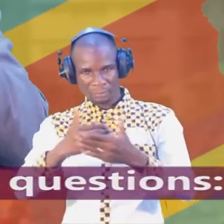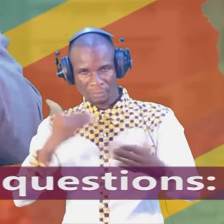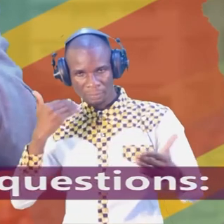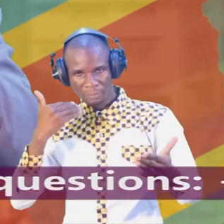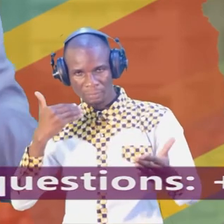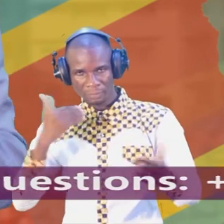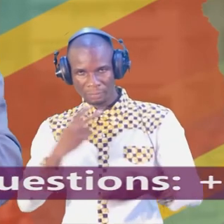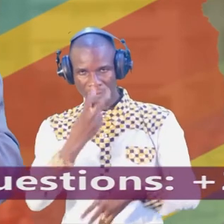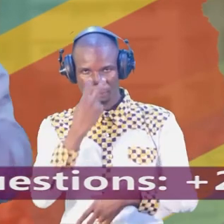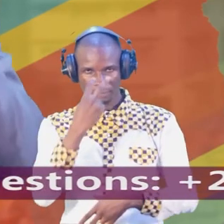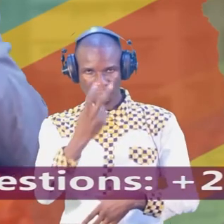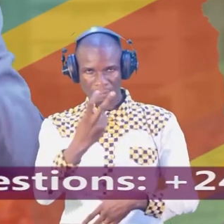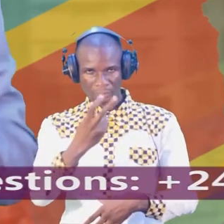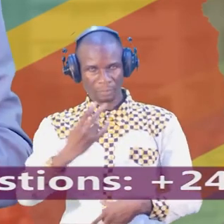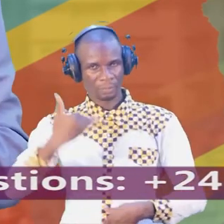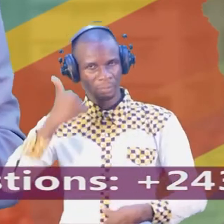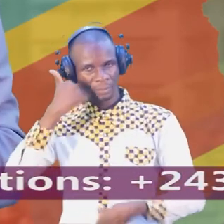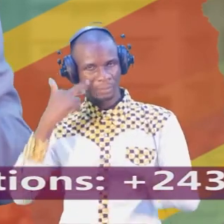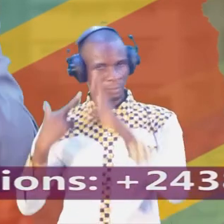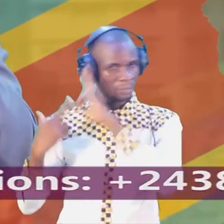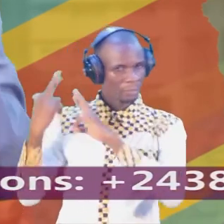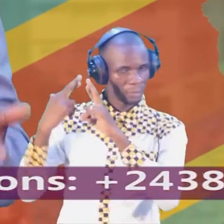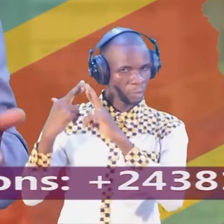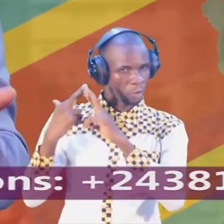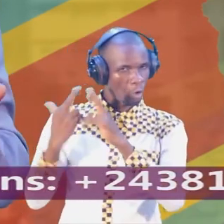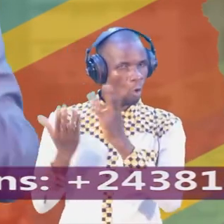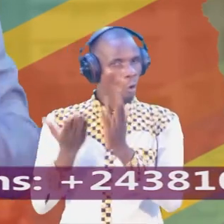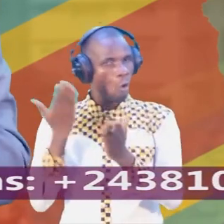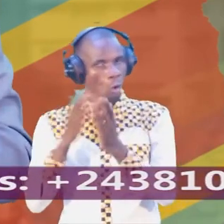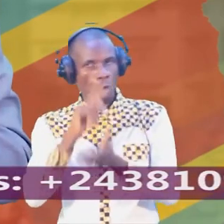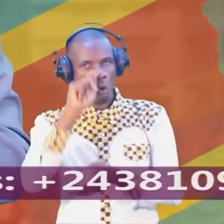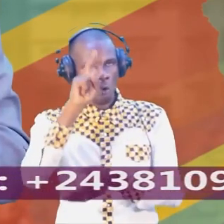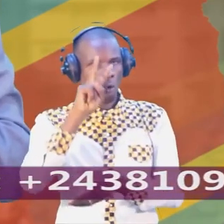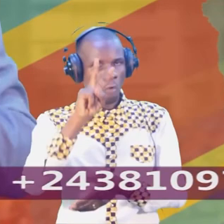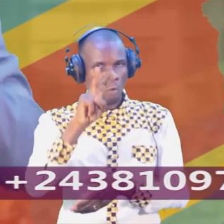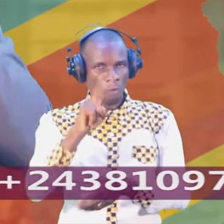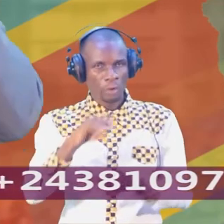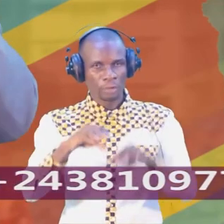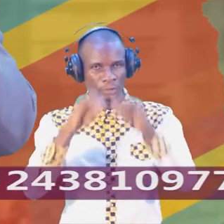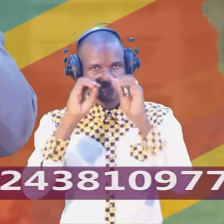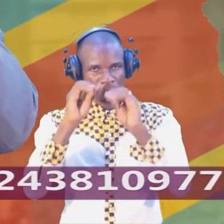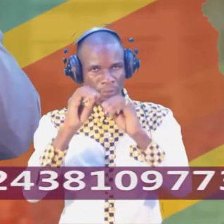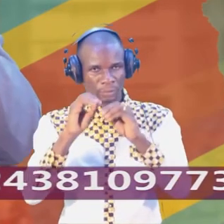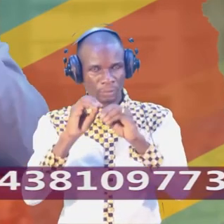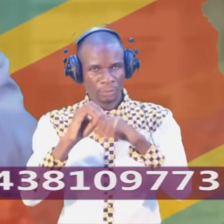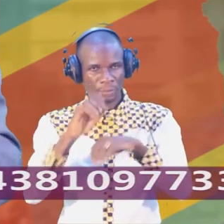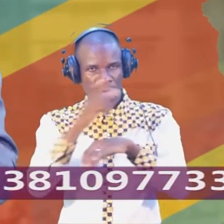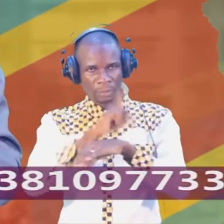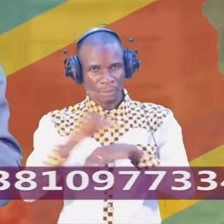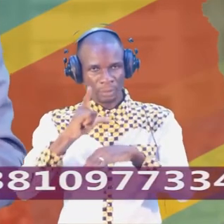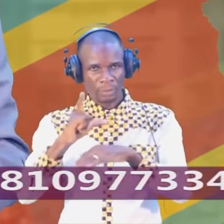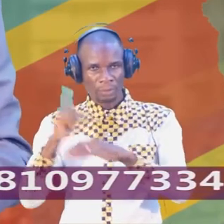vous nadhani haya maswali yanaweza kusaidia ndugu yetu ambaye aliuliza maswali.